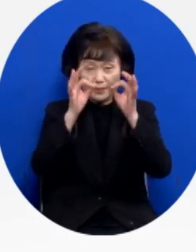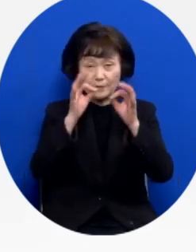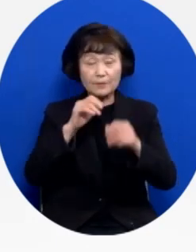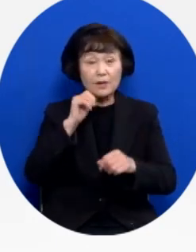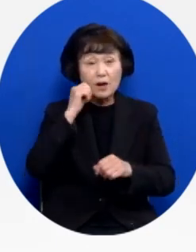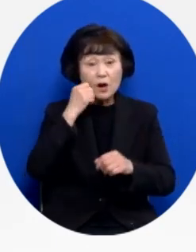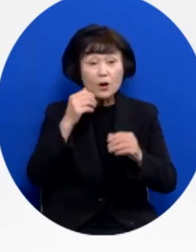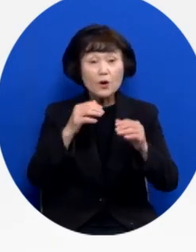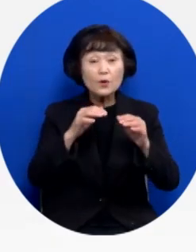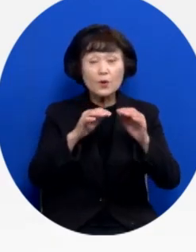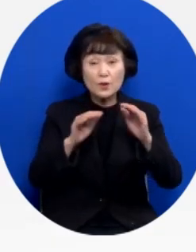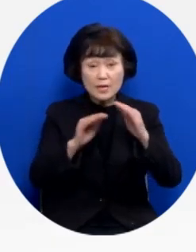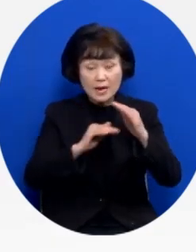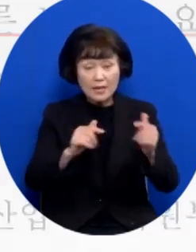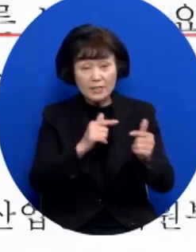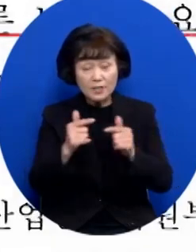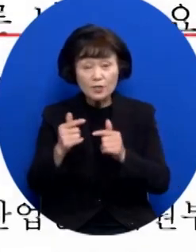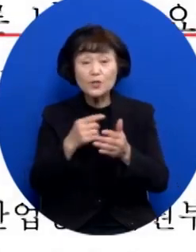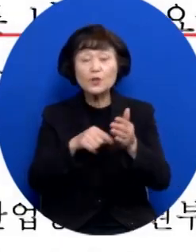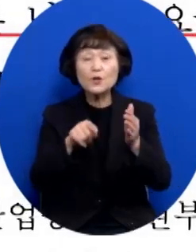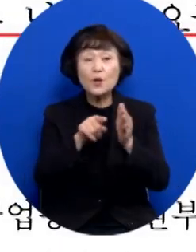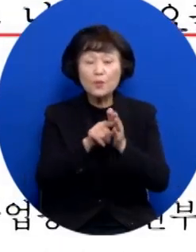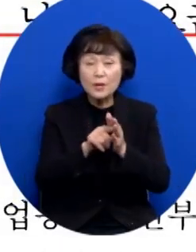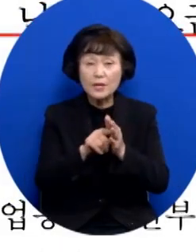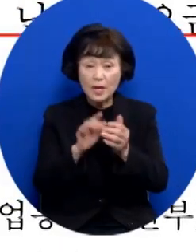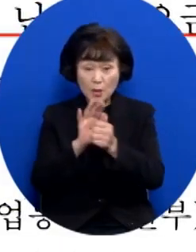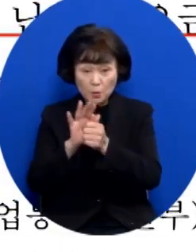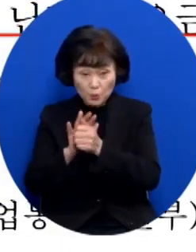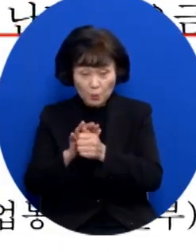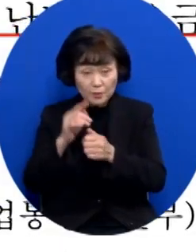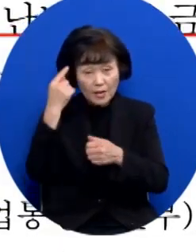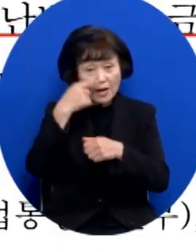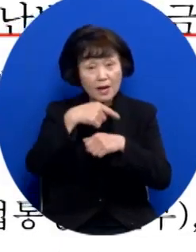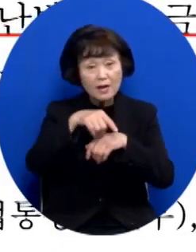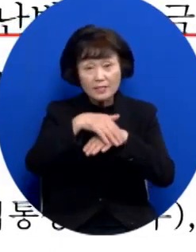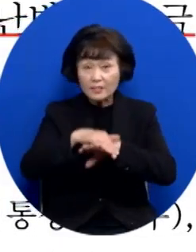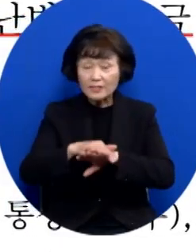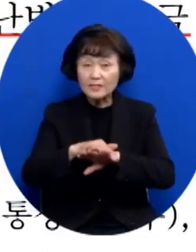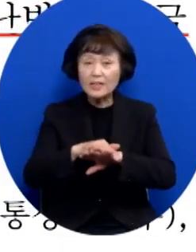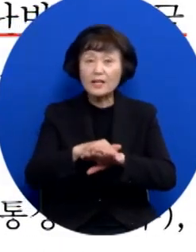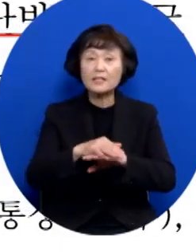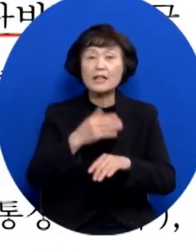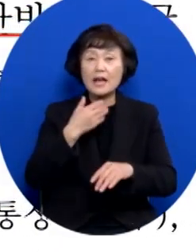취약계층에 지원하는 각종 정책을 쉽게 확인할 수 있다고 밝혔습니다. 이 밖에도